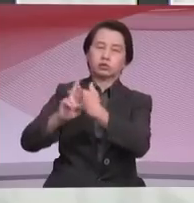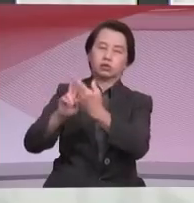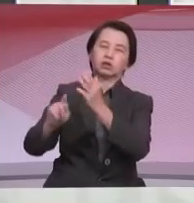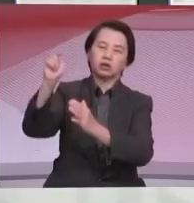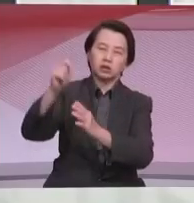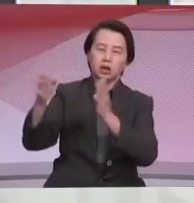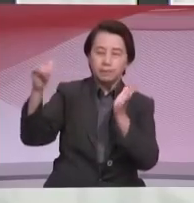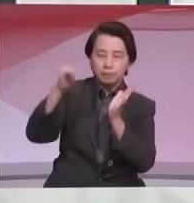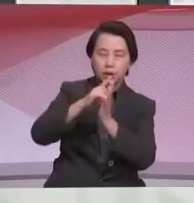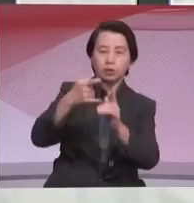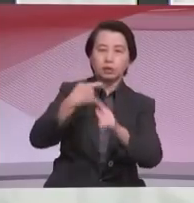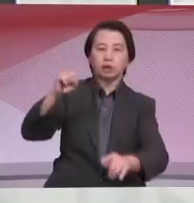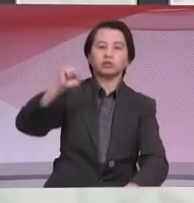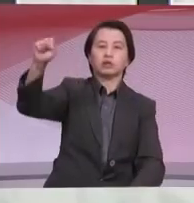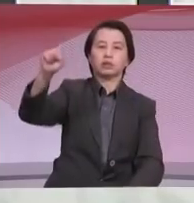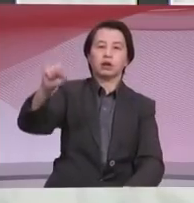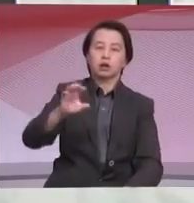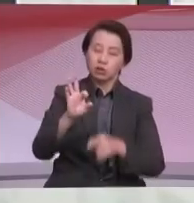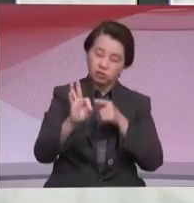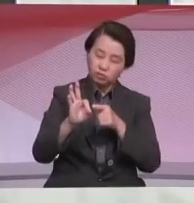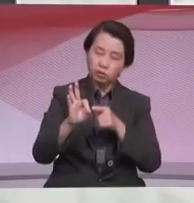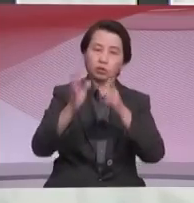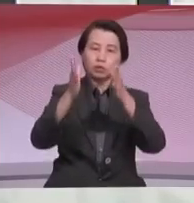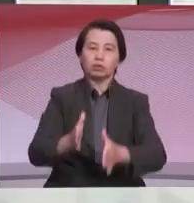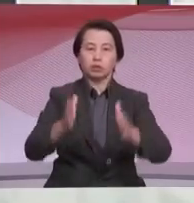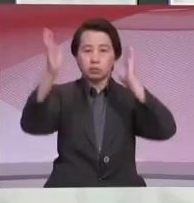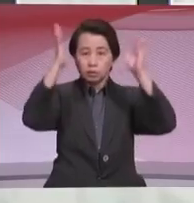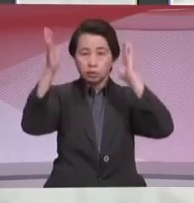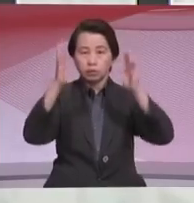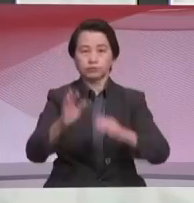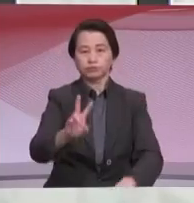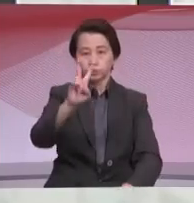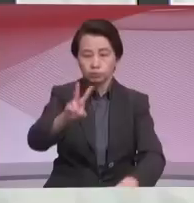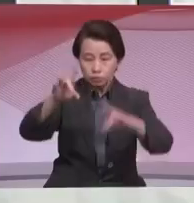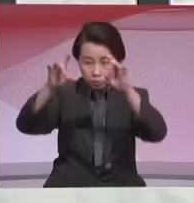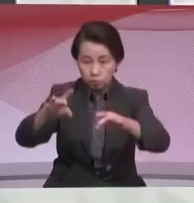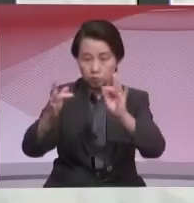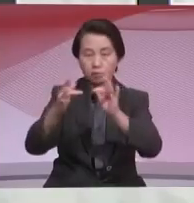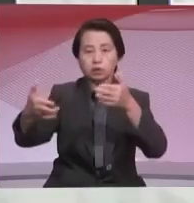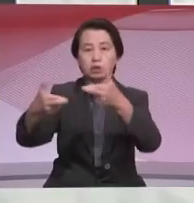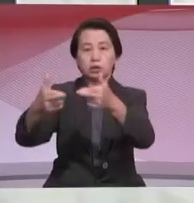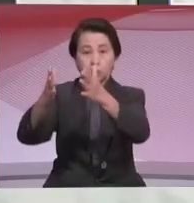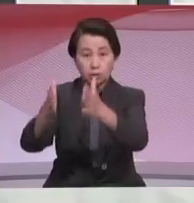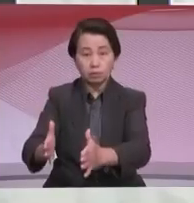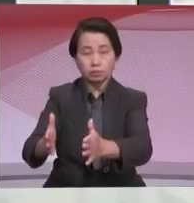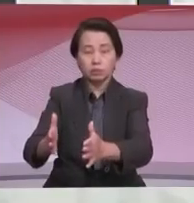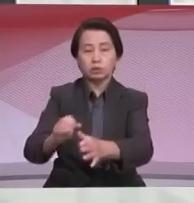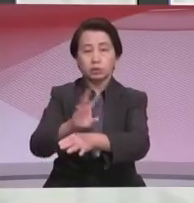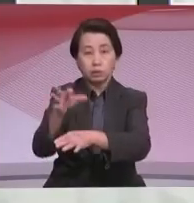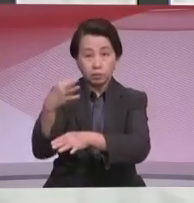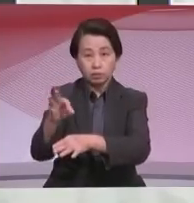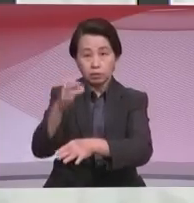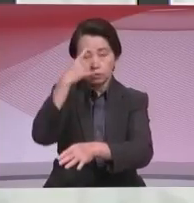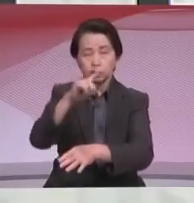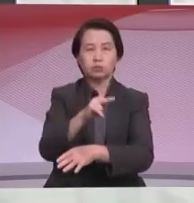di Sabah yang kesemuanya melibatkan warga negara. 2 kes saringan kontak rapat pada kes positif COVID-19 iaitu